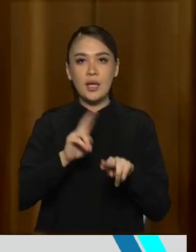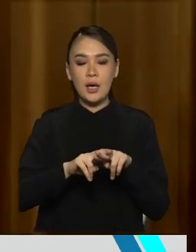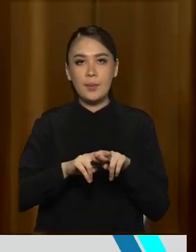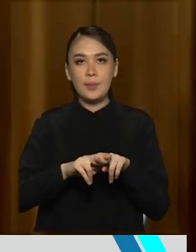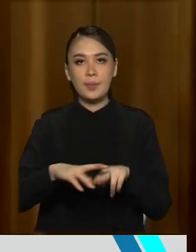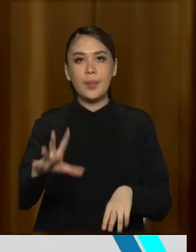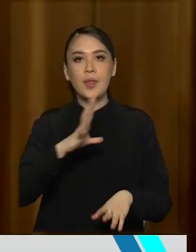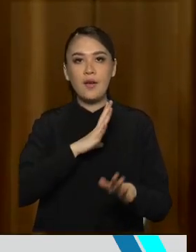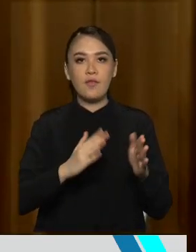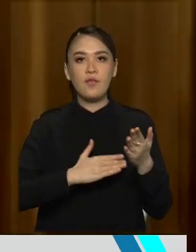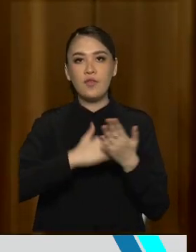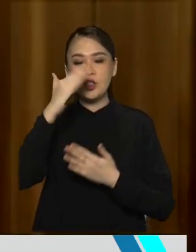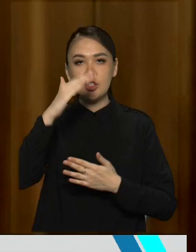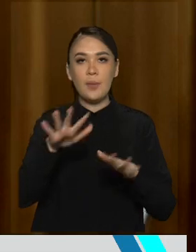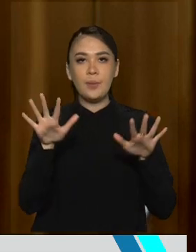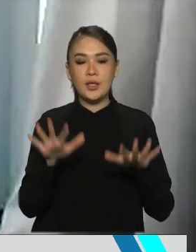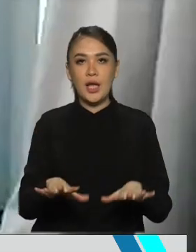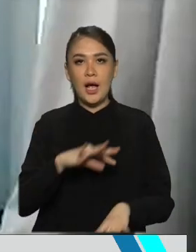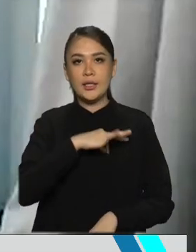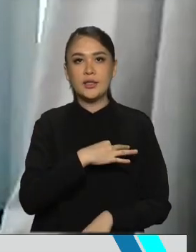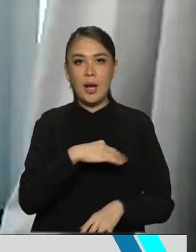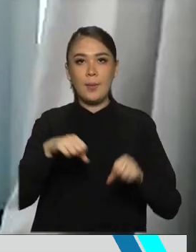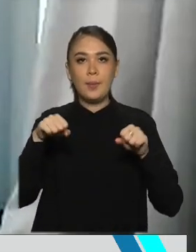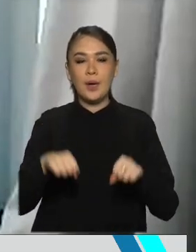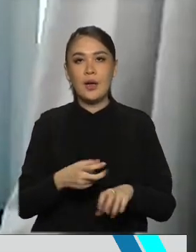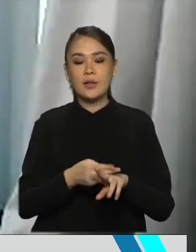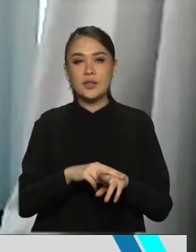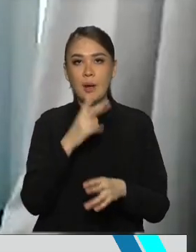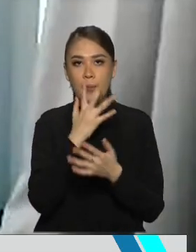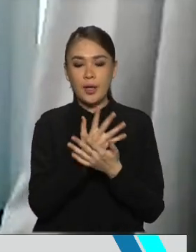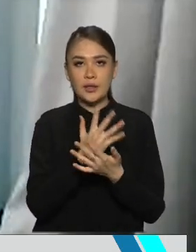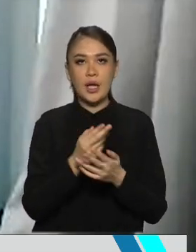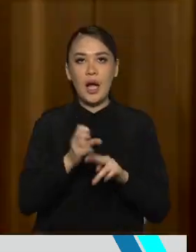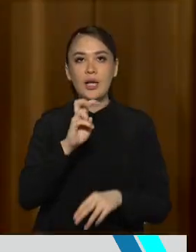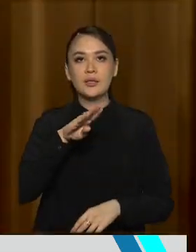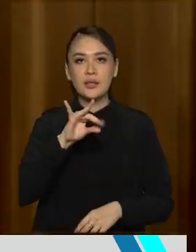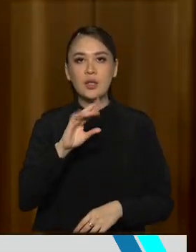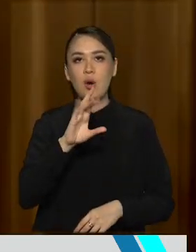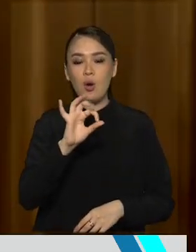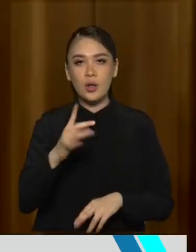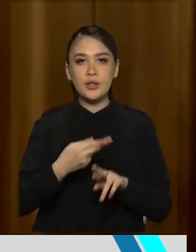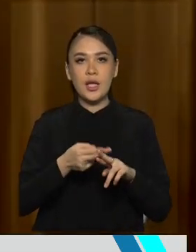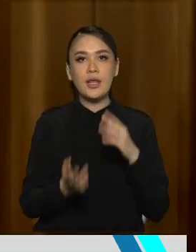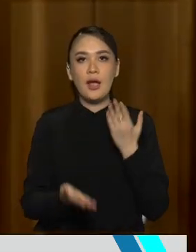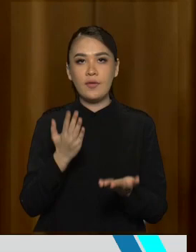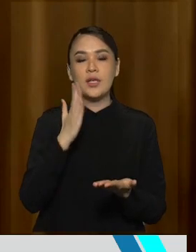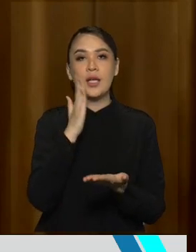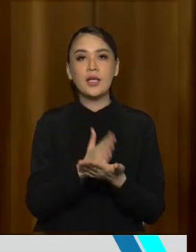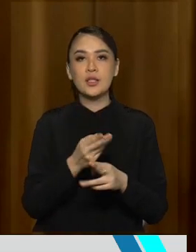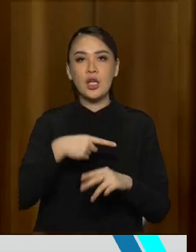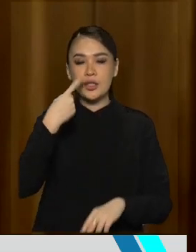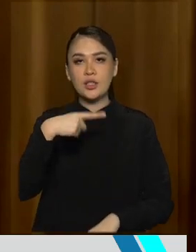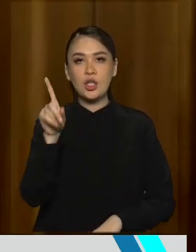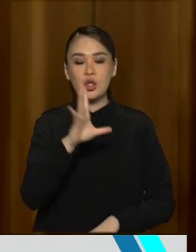был назначен бывший председатель агентства по делам по противодействию коррупции, да, антикора, да, наверное, здесь нужно как бы сказать, что это,